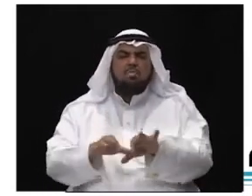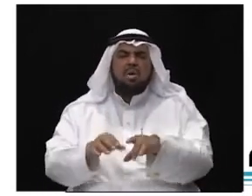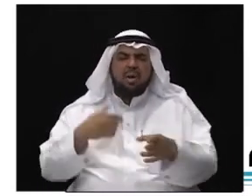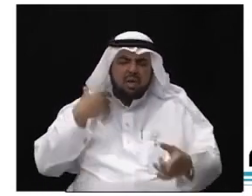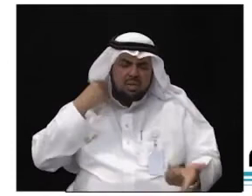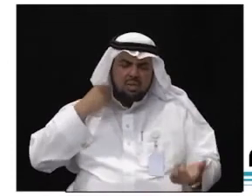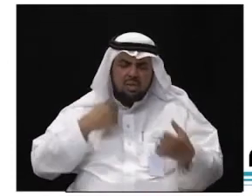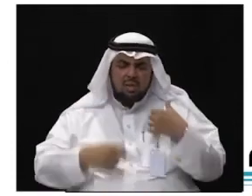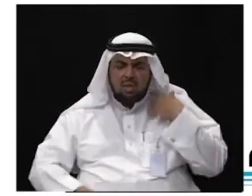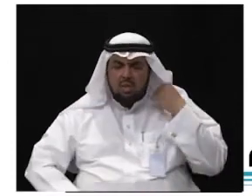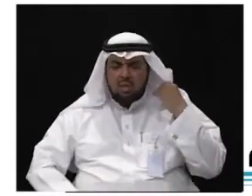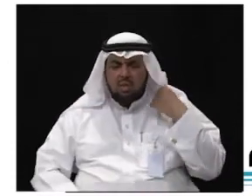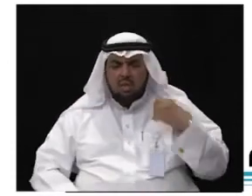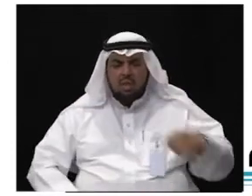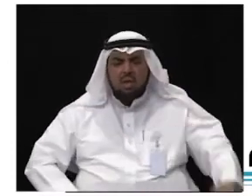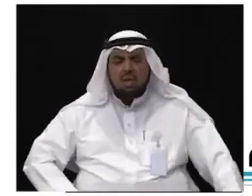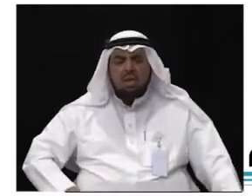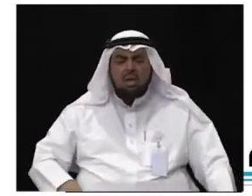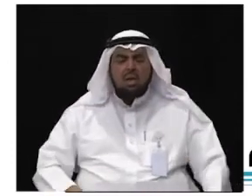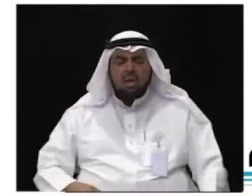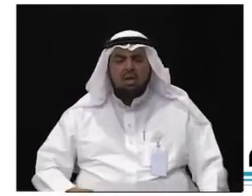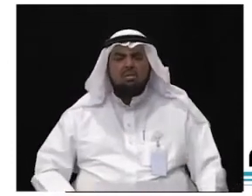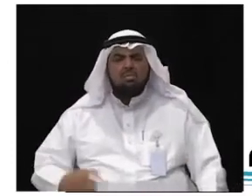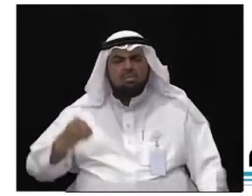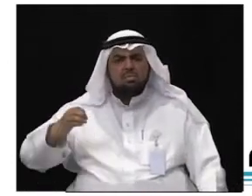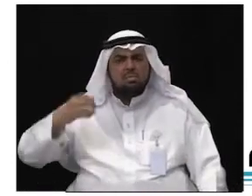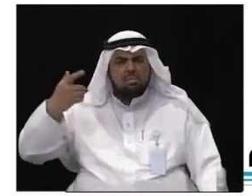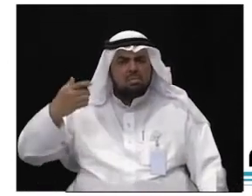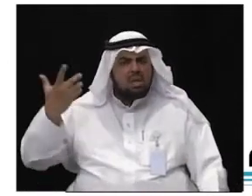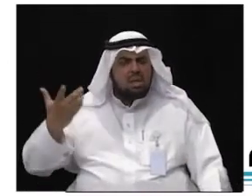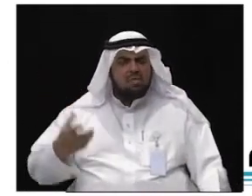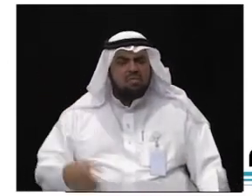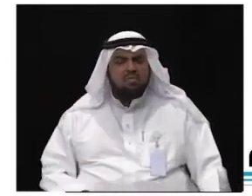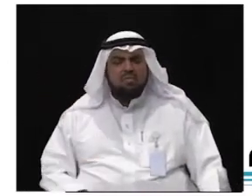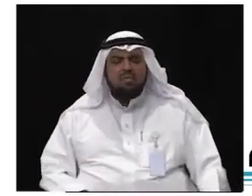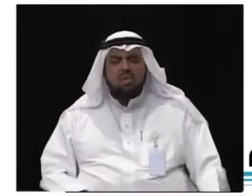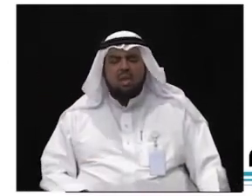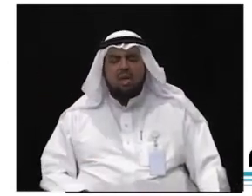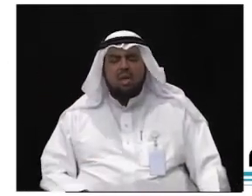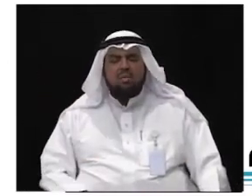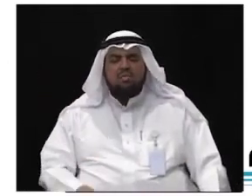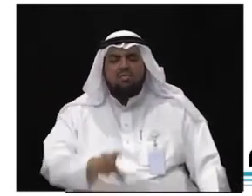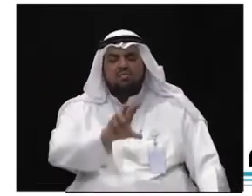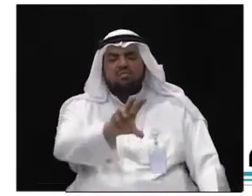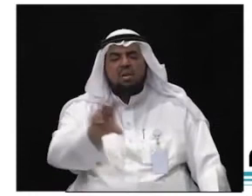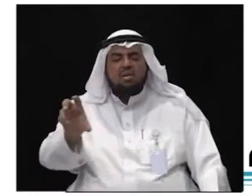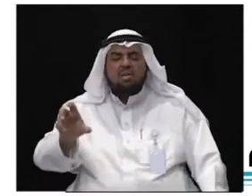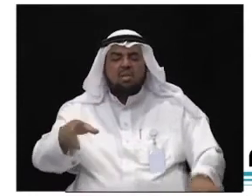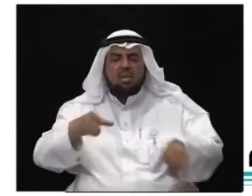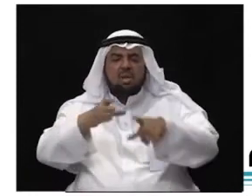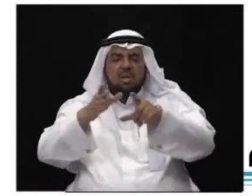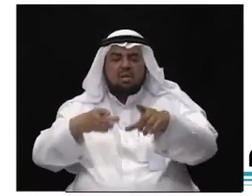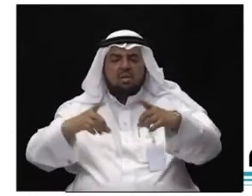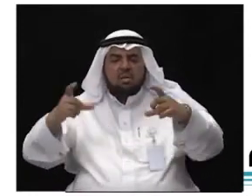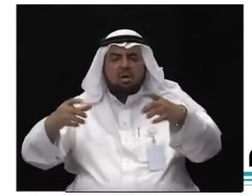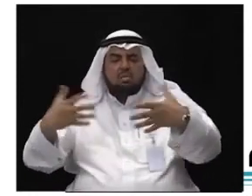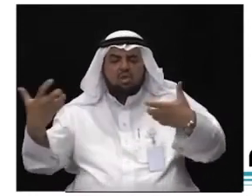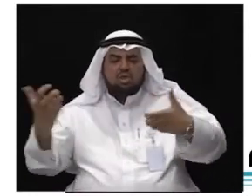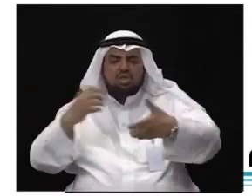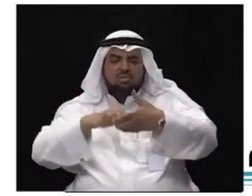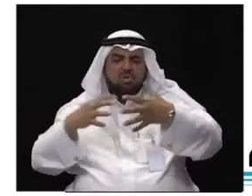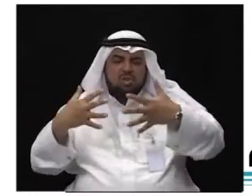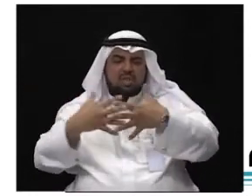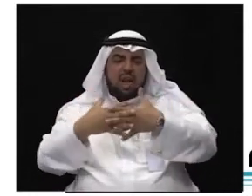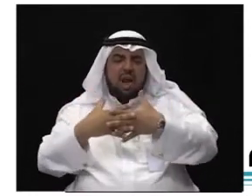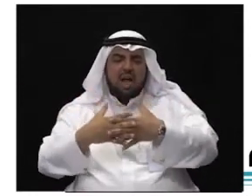بوكس، ولكنه قرر الإجابة بطريقة مبتكرة، فوضع أداة مربع النص في المنطقة المشتركة بين